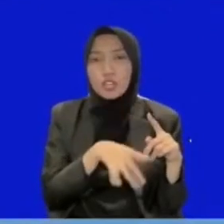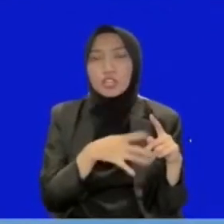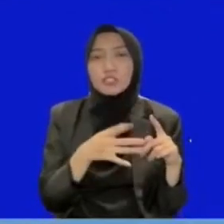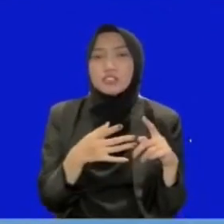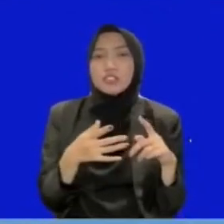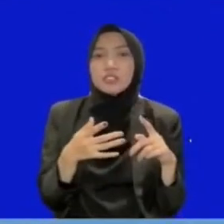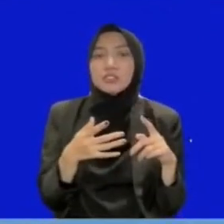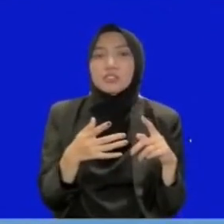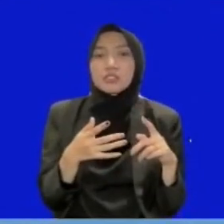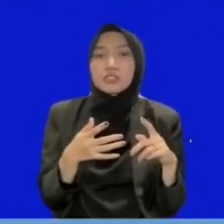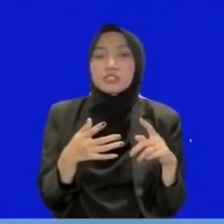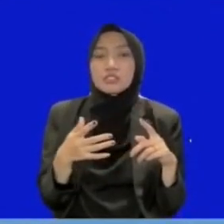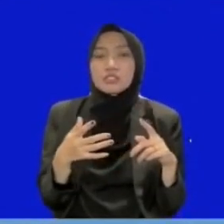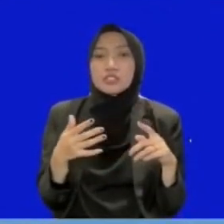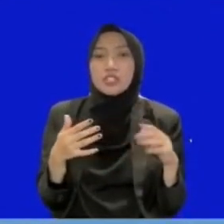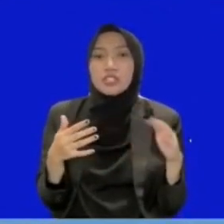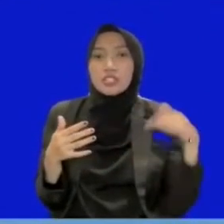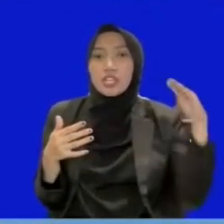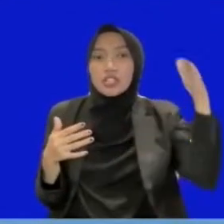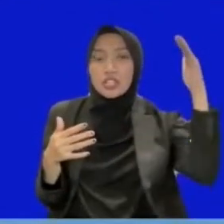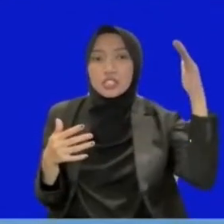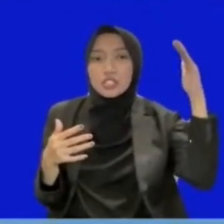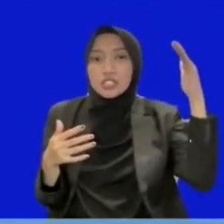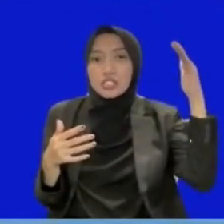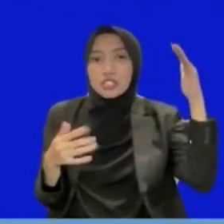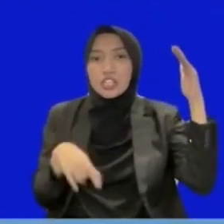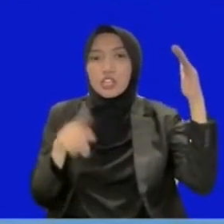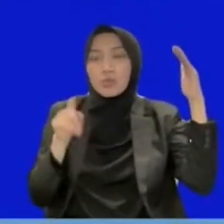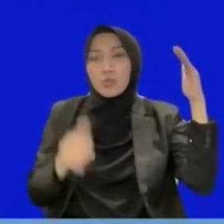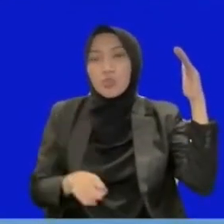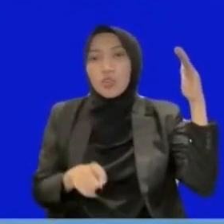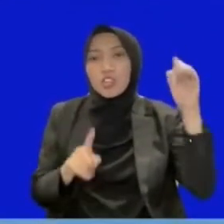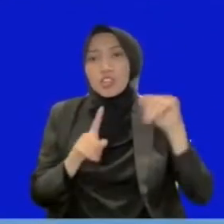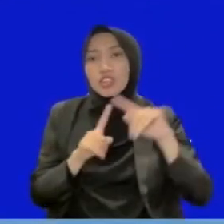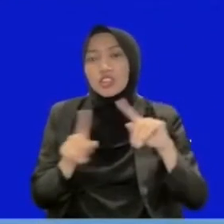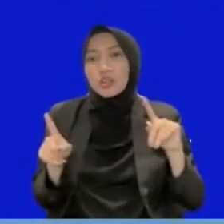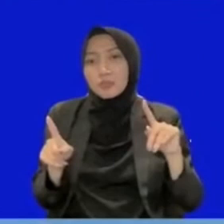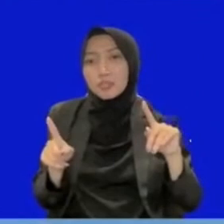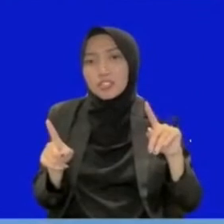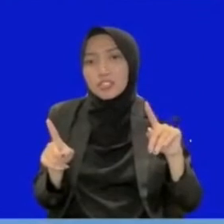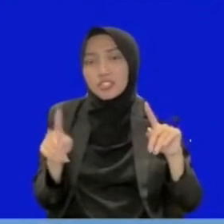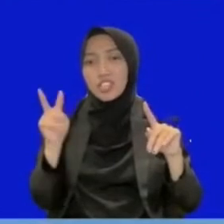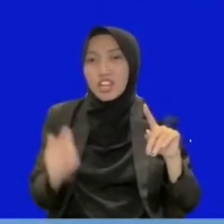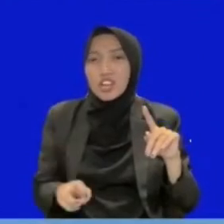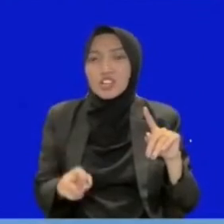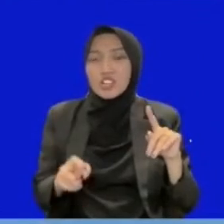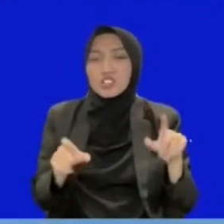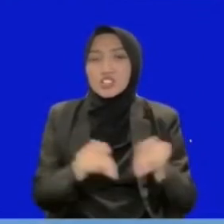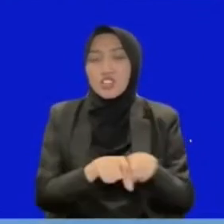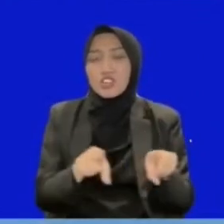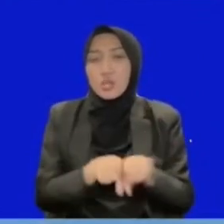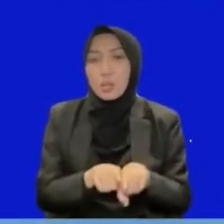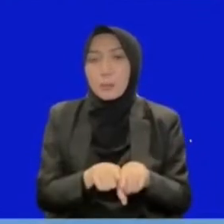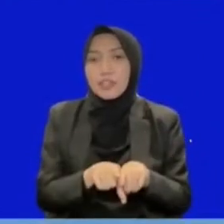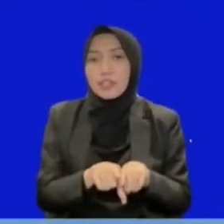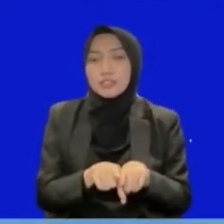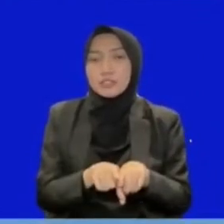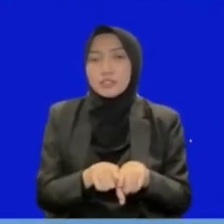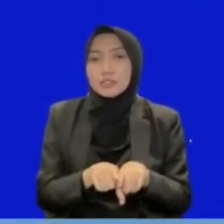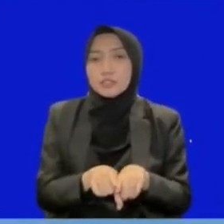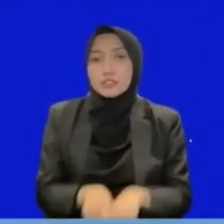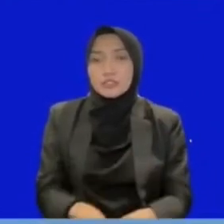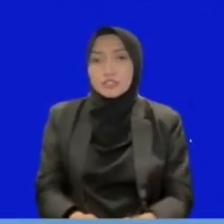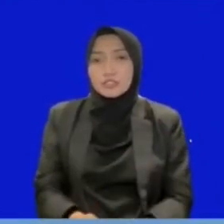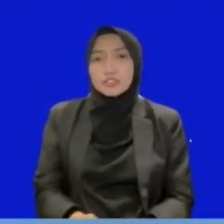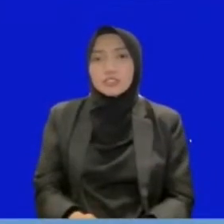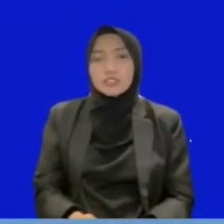Kemudian yang di atas itu ya ini kebutuhan tapi ya harus dikontrol juga ya gitu. Jadi memang di Sangiran